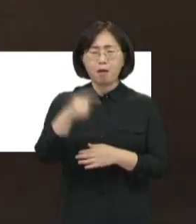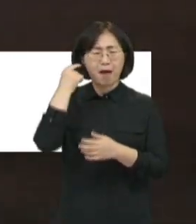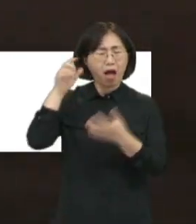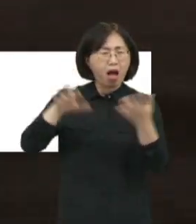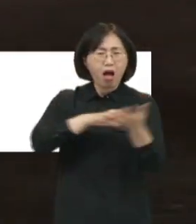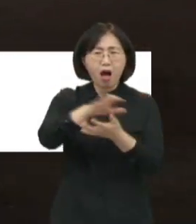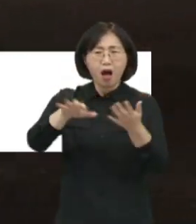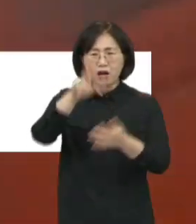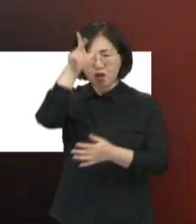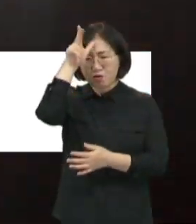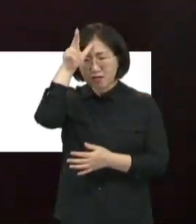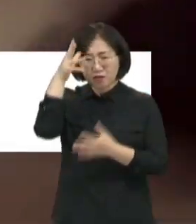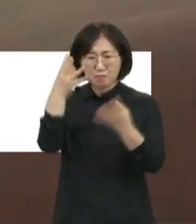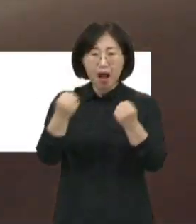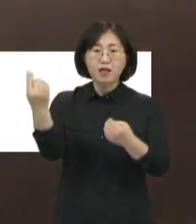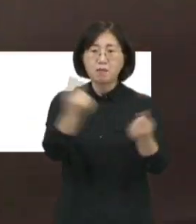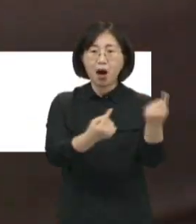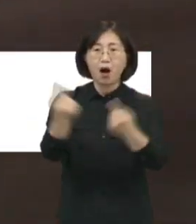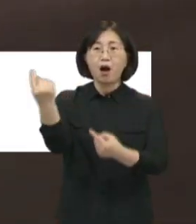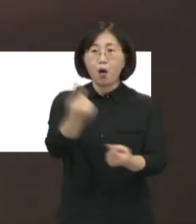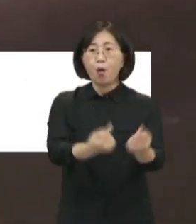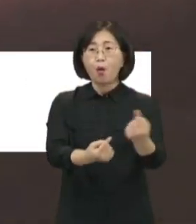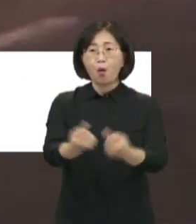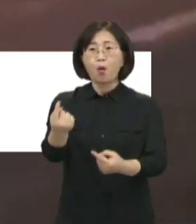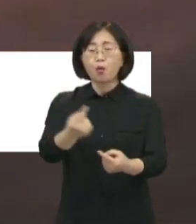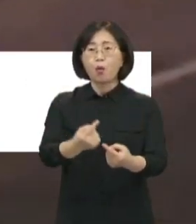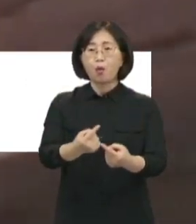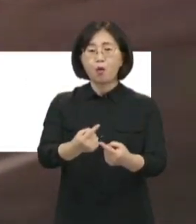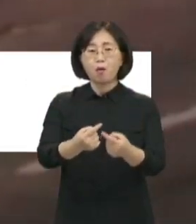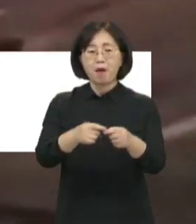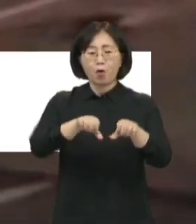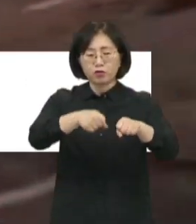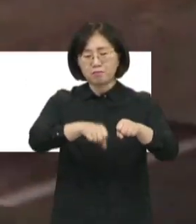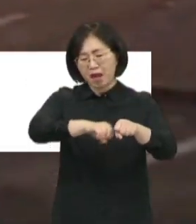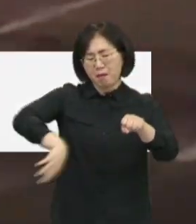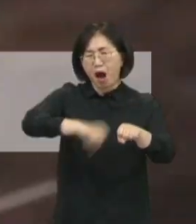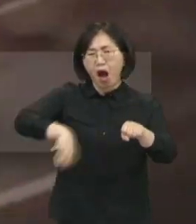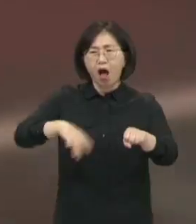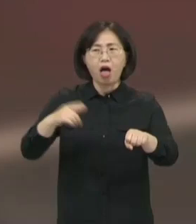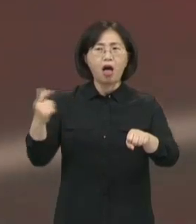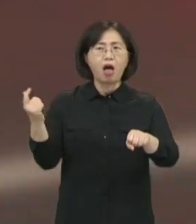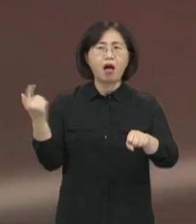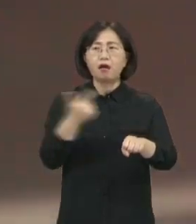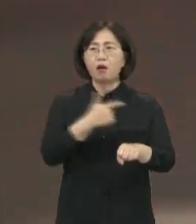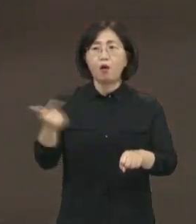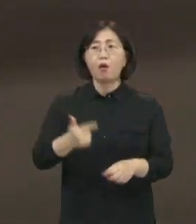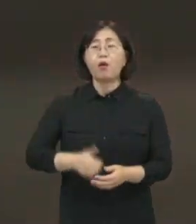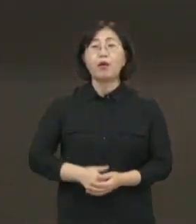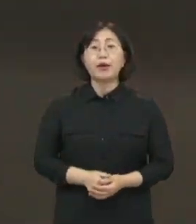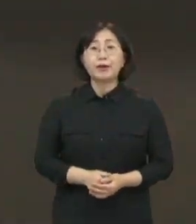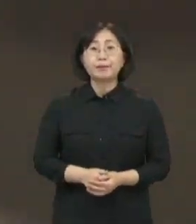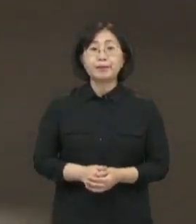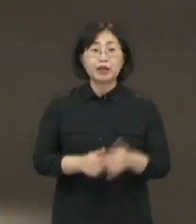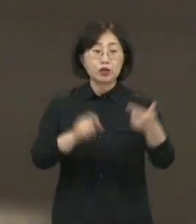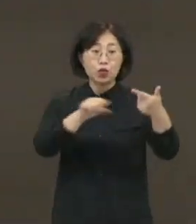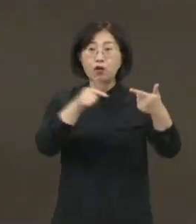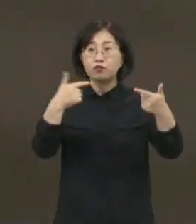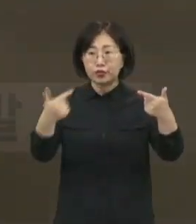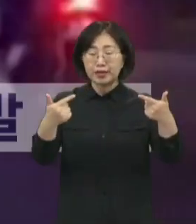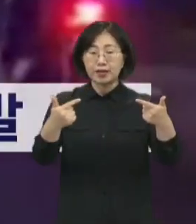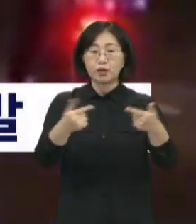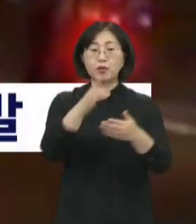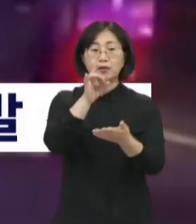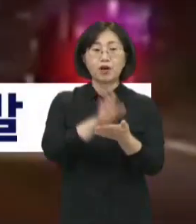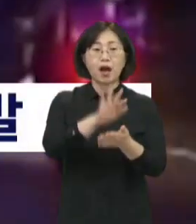경찰관분도 많이 오시고 오토바이 배기음 때문에 밤을 한숨도 못 자가지고. 현충일인 지난 6일에도 천안